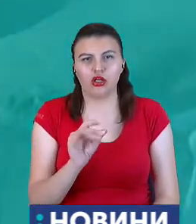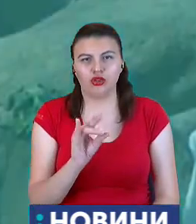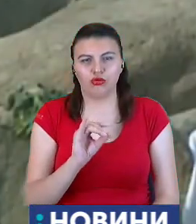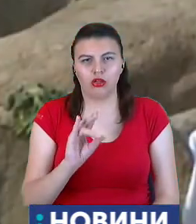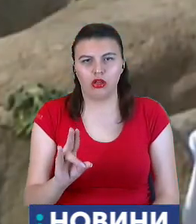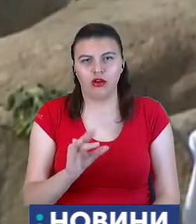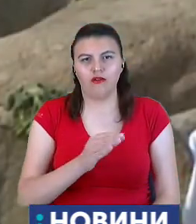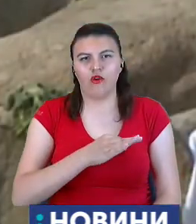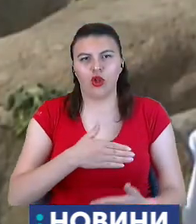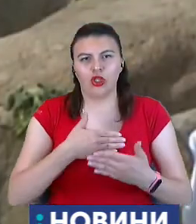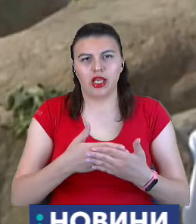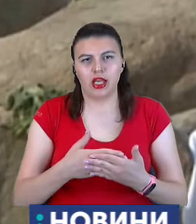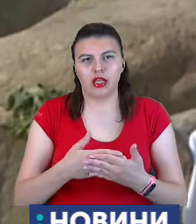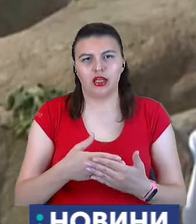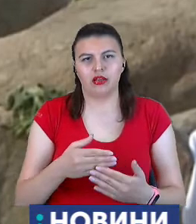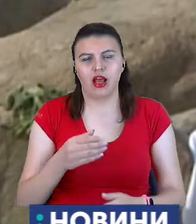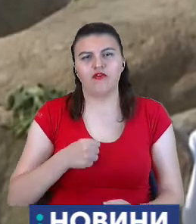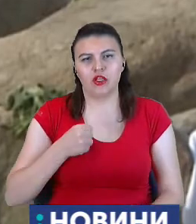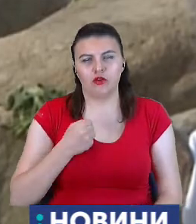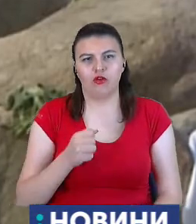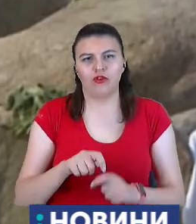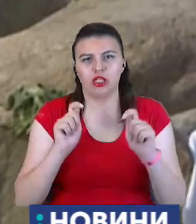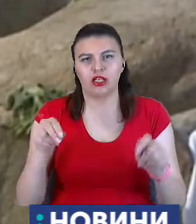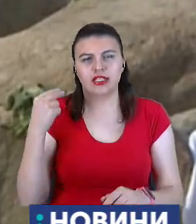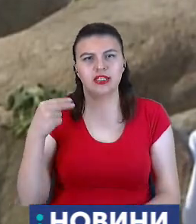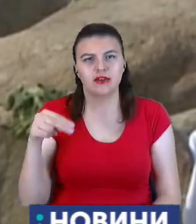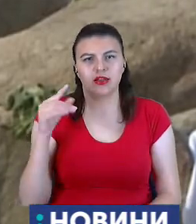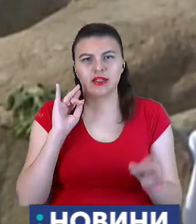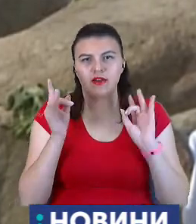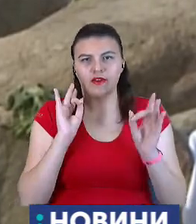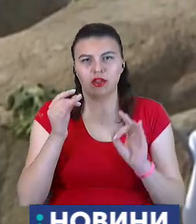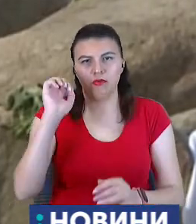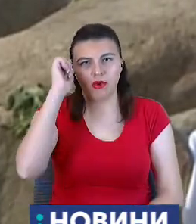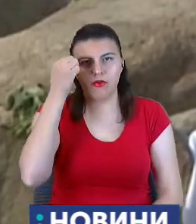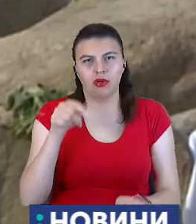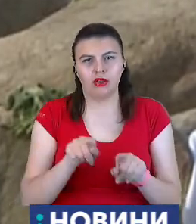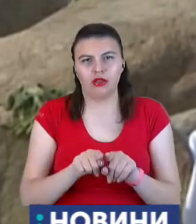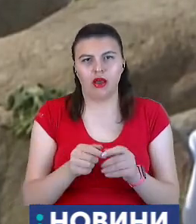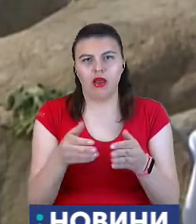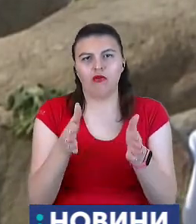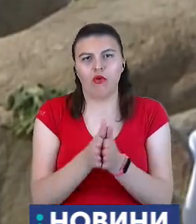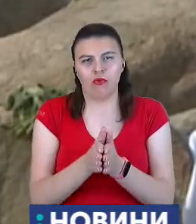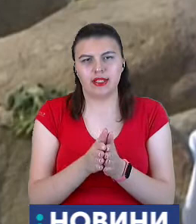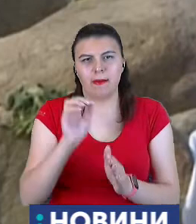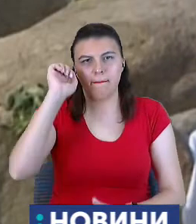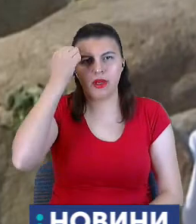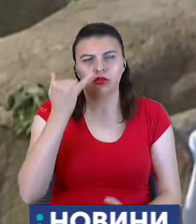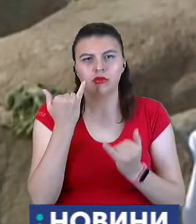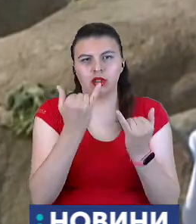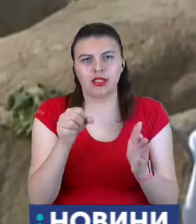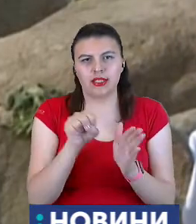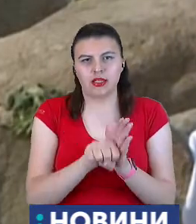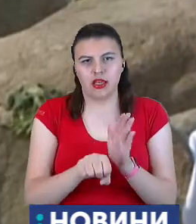військові відкрили дзвін пам'яті. Так доповнили композицію на меморіальному комплексі, що присвячений